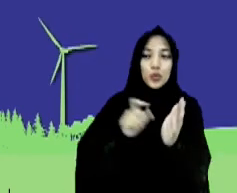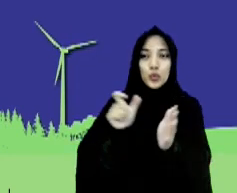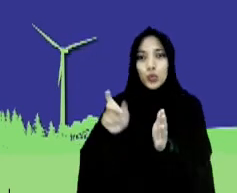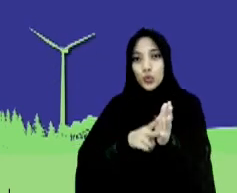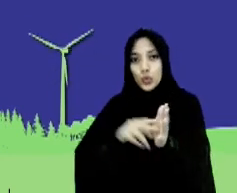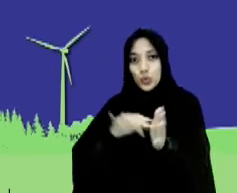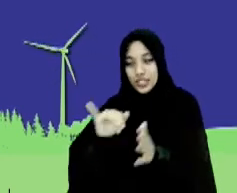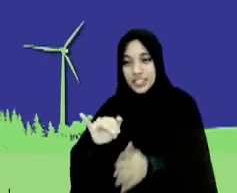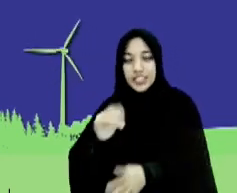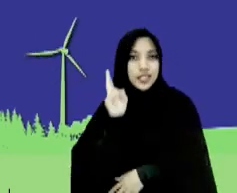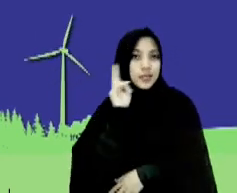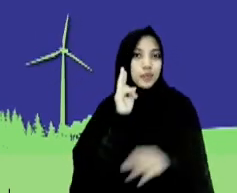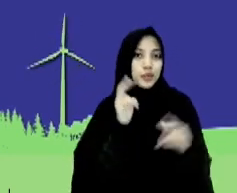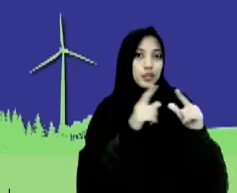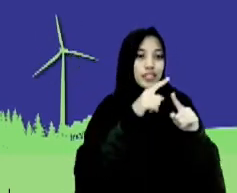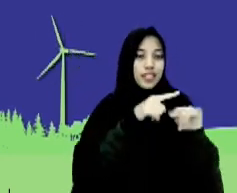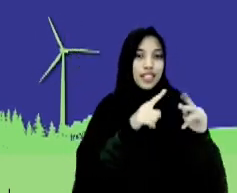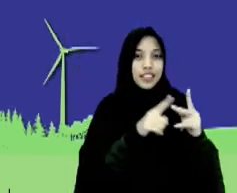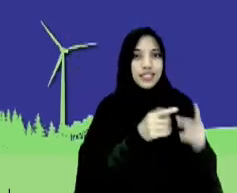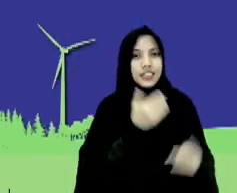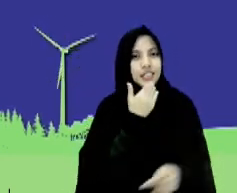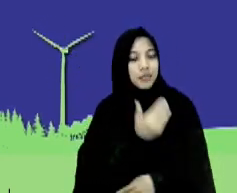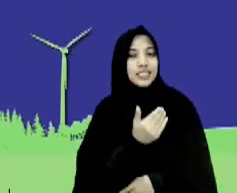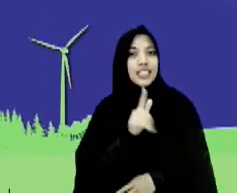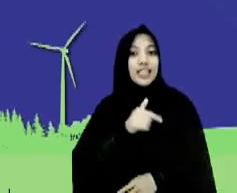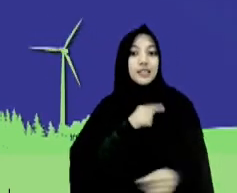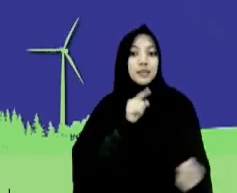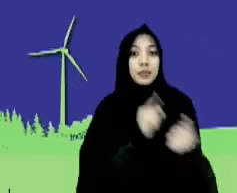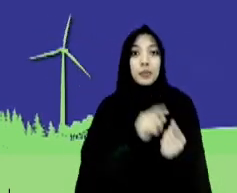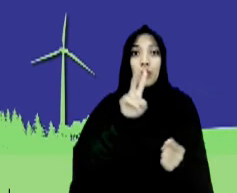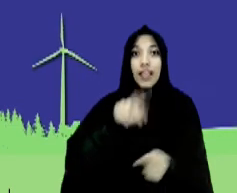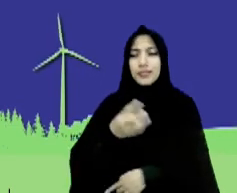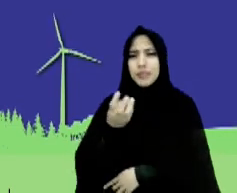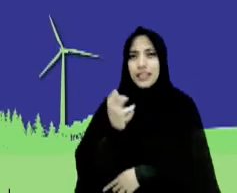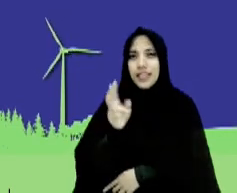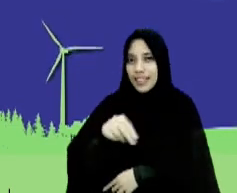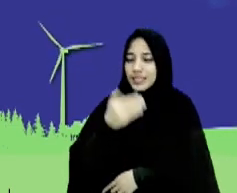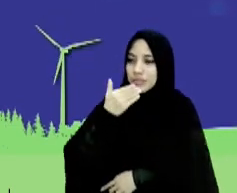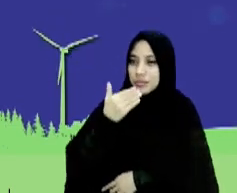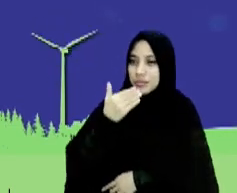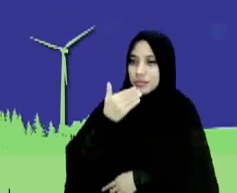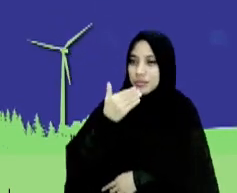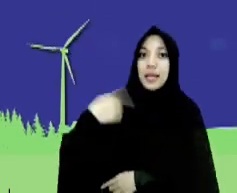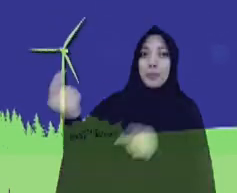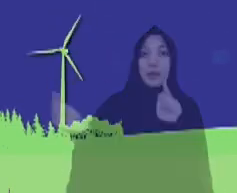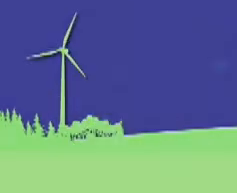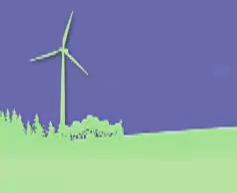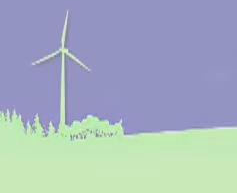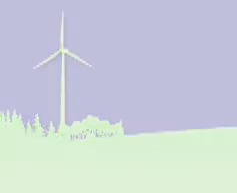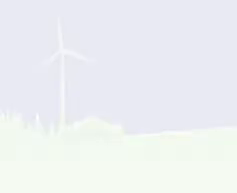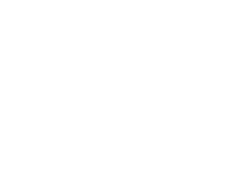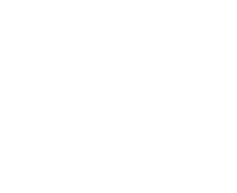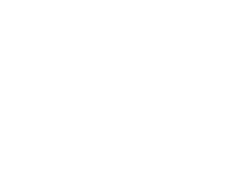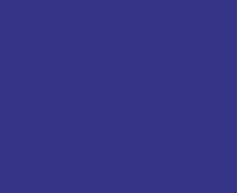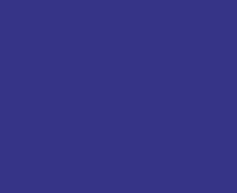berkarya kami akan jumpa kembali untuk sesaat lagi Eh terima kasih dan sampai jumpa Terima